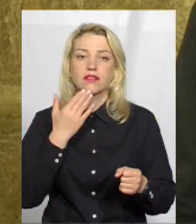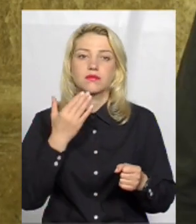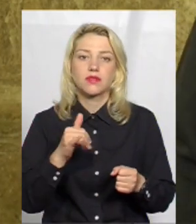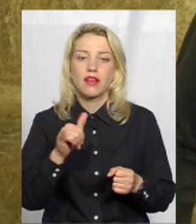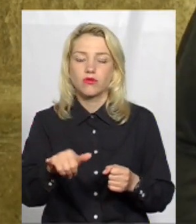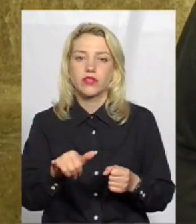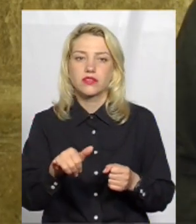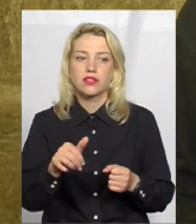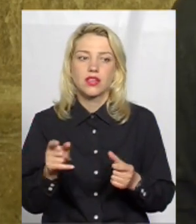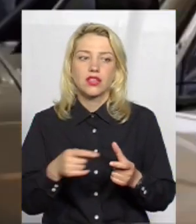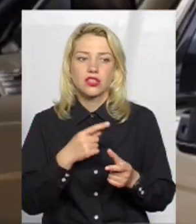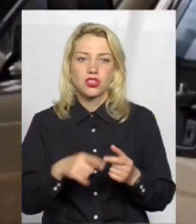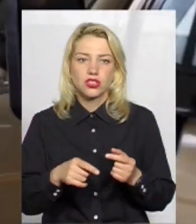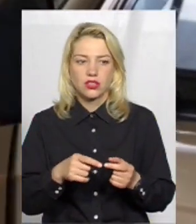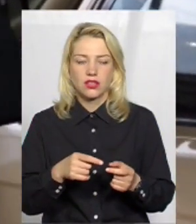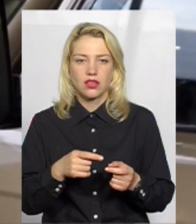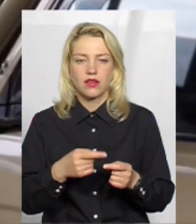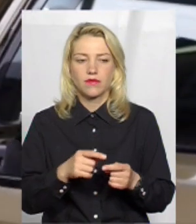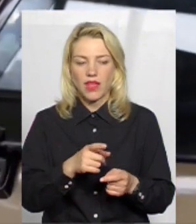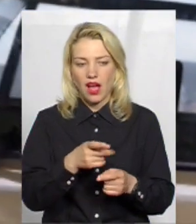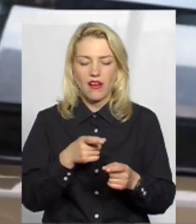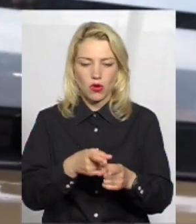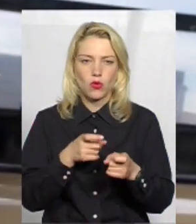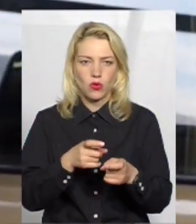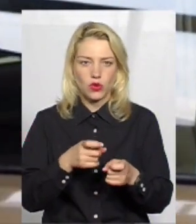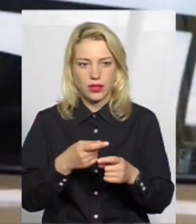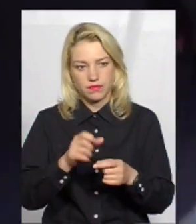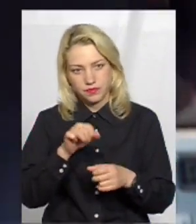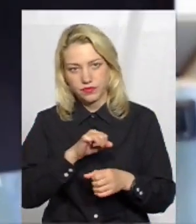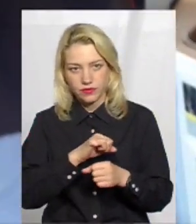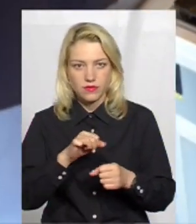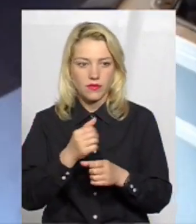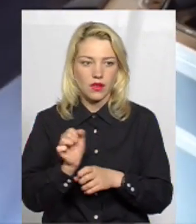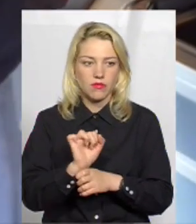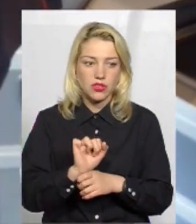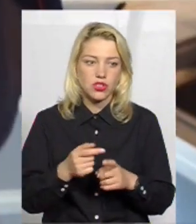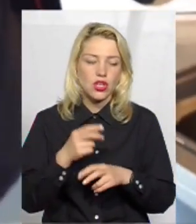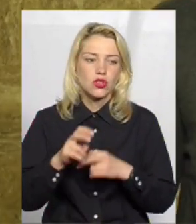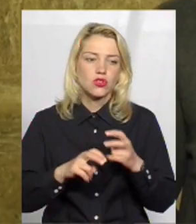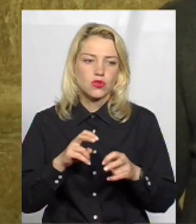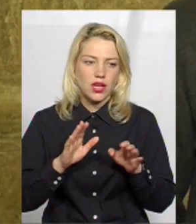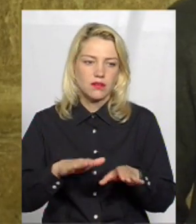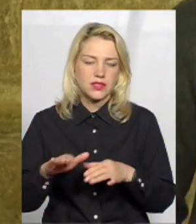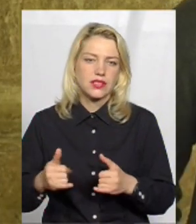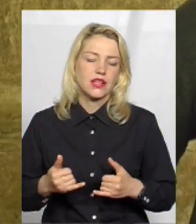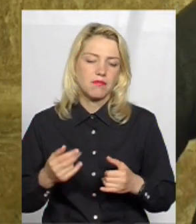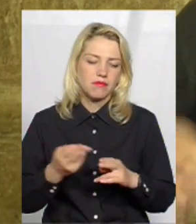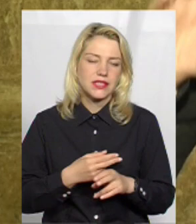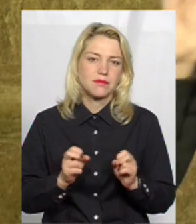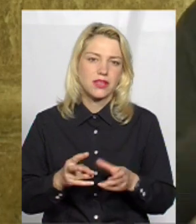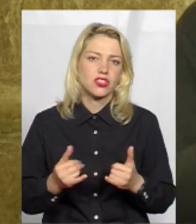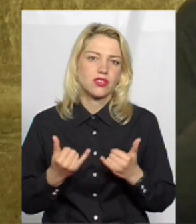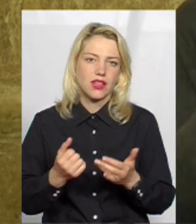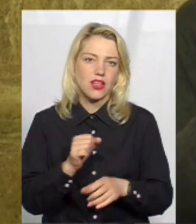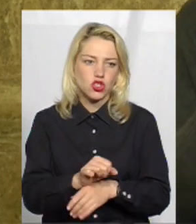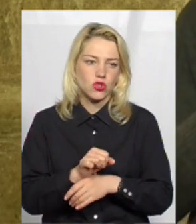автомобіль кули непробивний. Ночували мандрівники у машині, але шукали безпечні місця для стоянки. Ми просто паркувалися.